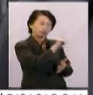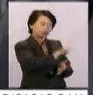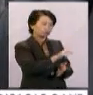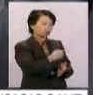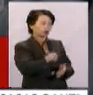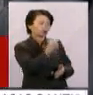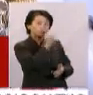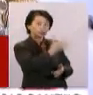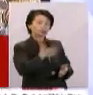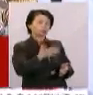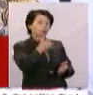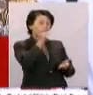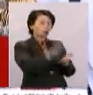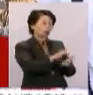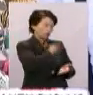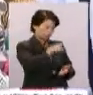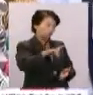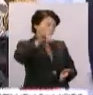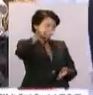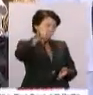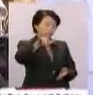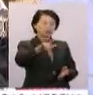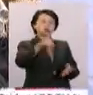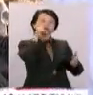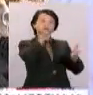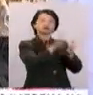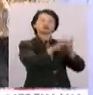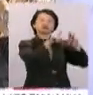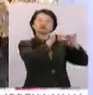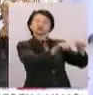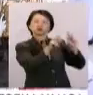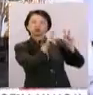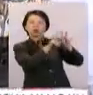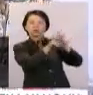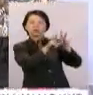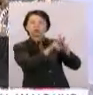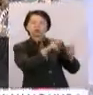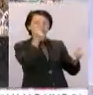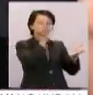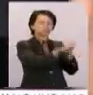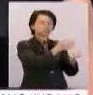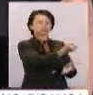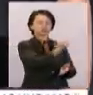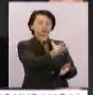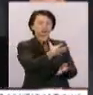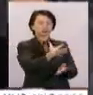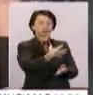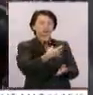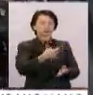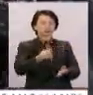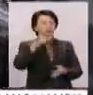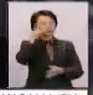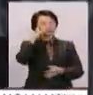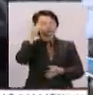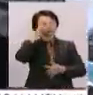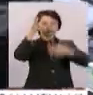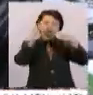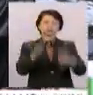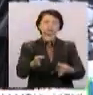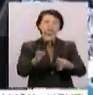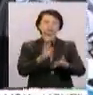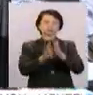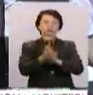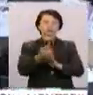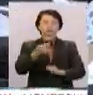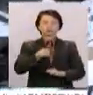Saya bagi tahu dia lah, saya kata saya nak pergi. Time tu dia dekat kampung. Jadi dia cakap dengan saya, saya buat keputusan lah. Jadi